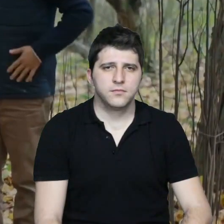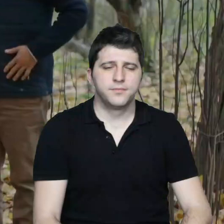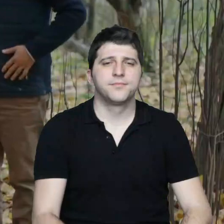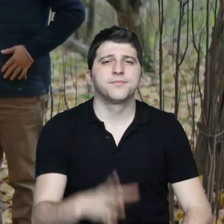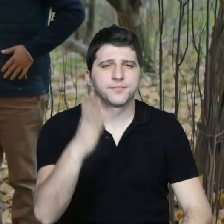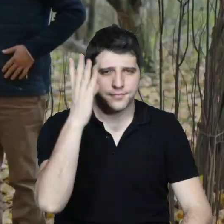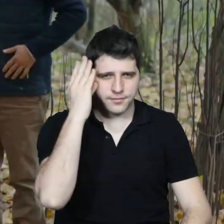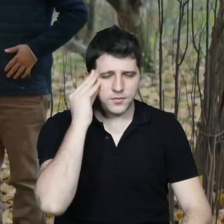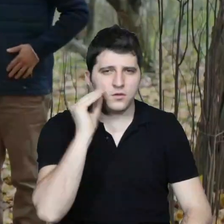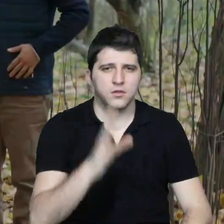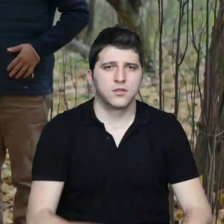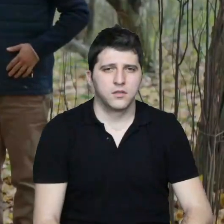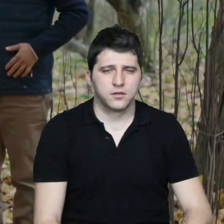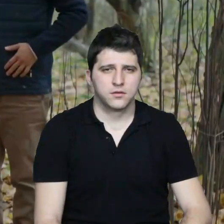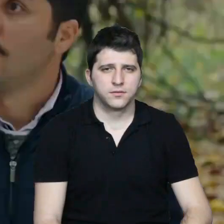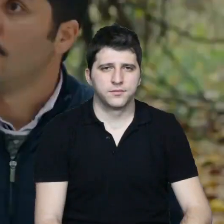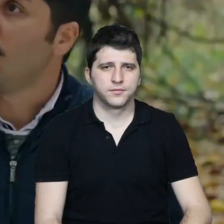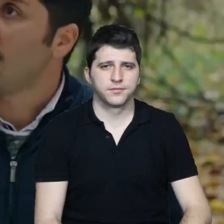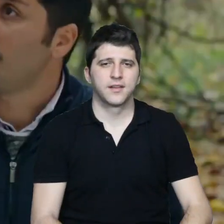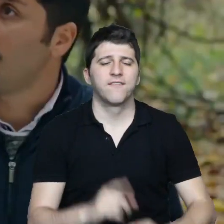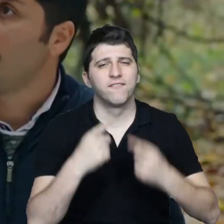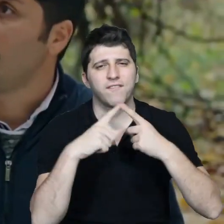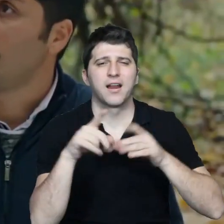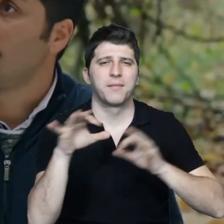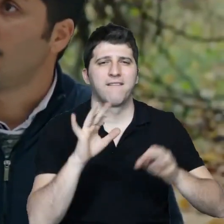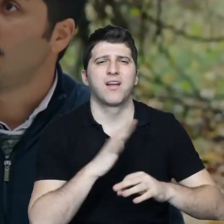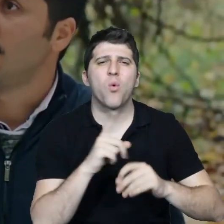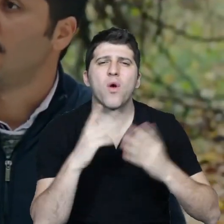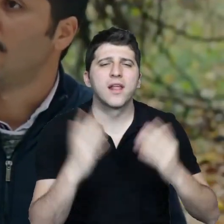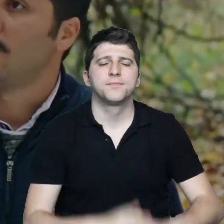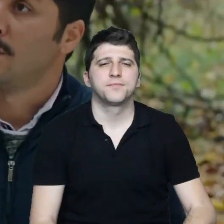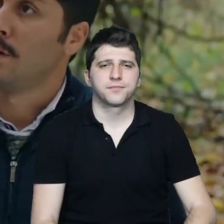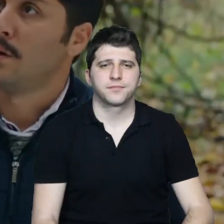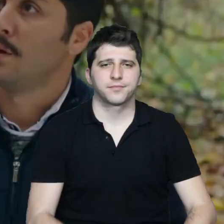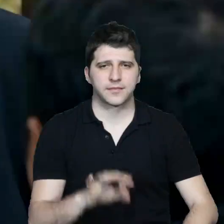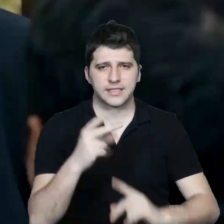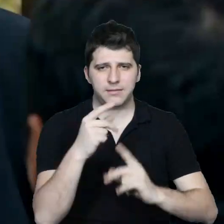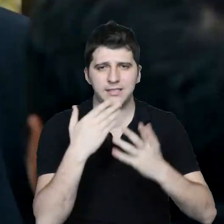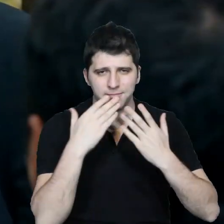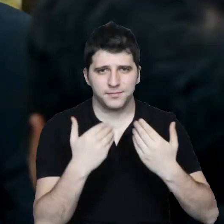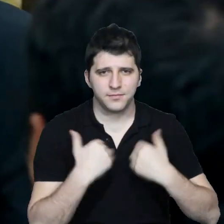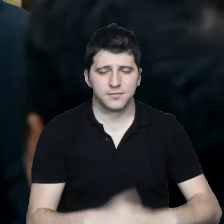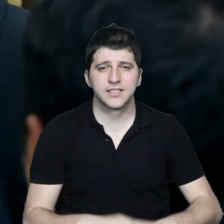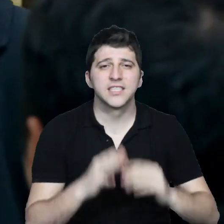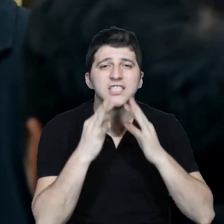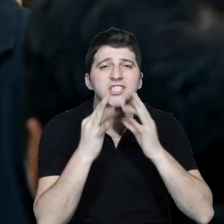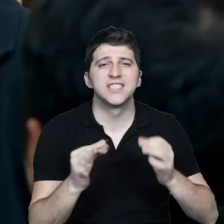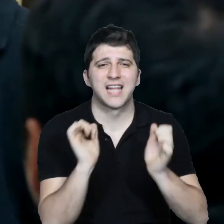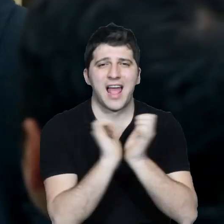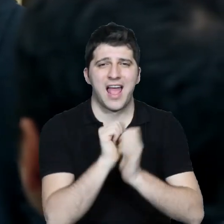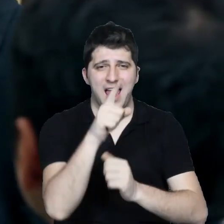Cheetex. Çin şekli yapacağız. O ne abi? Şimdi İsmail'cim şöyle, Çinli